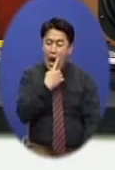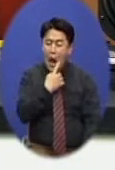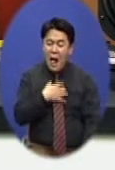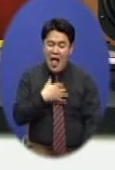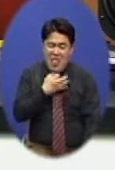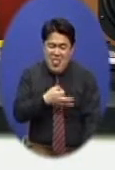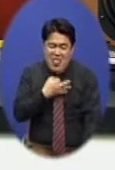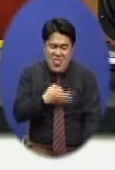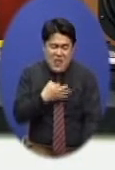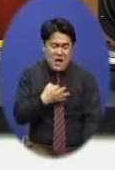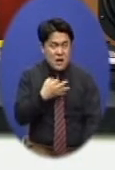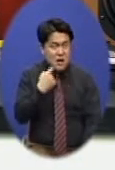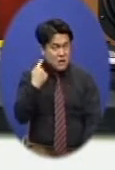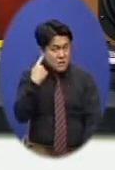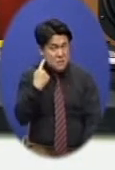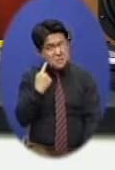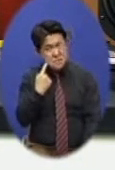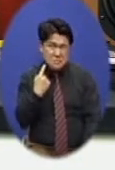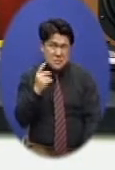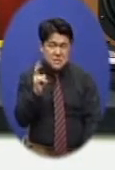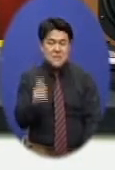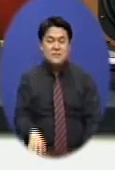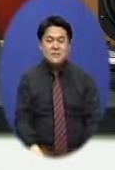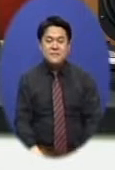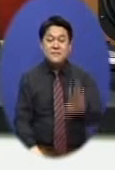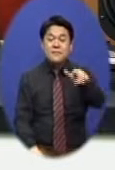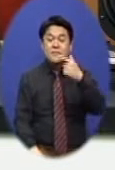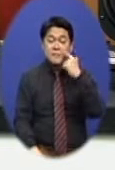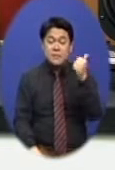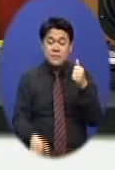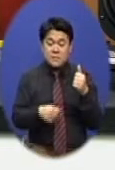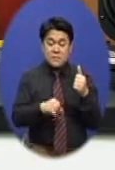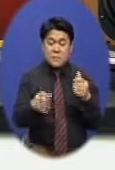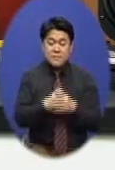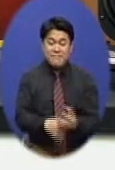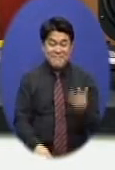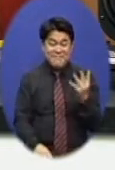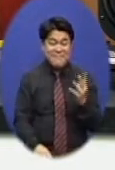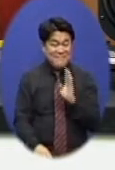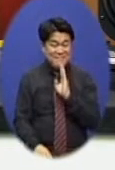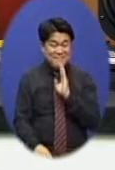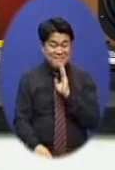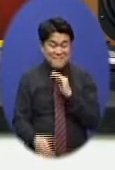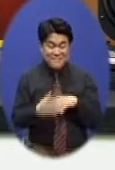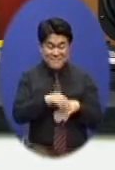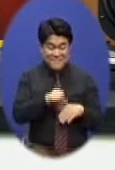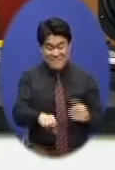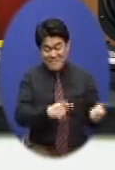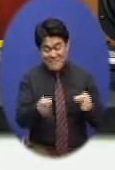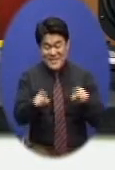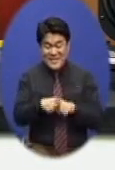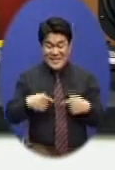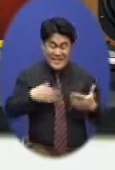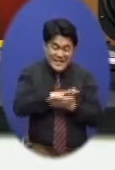감기가 들어서 목소리가 좀 쉽지 않죠. 자, 우리 아버님은 자녀 4남매를 두셔서 네. 손자들과 같이